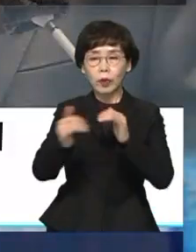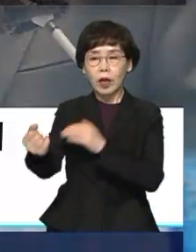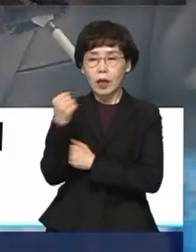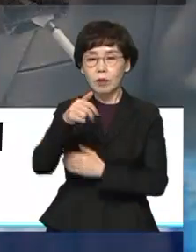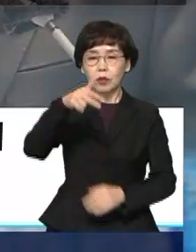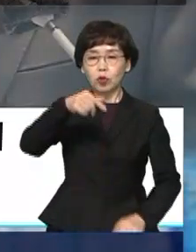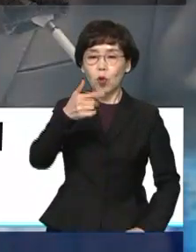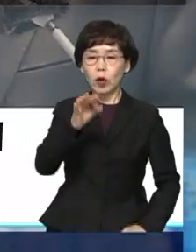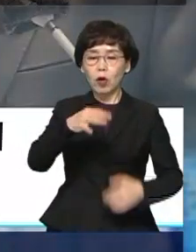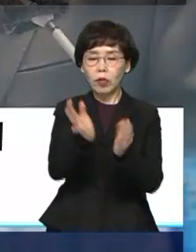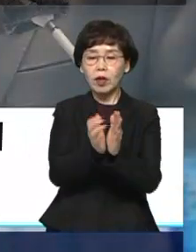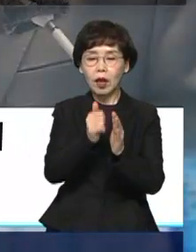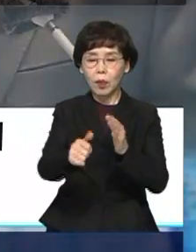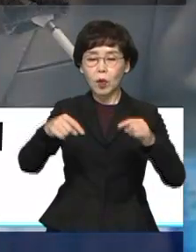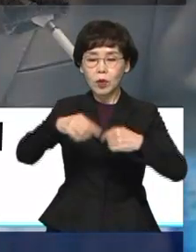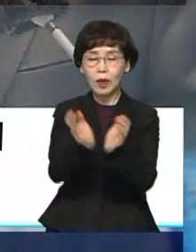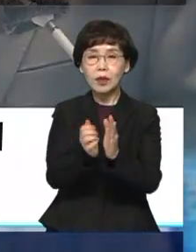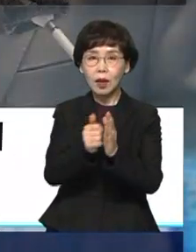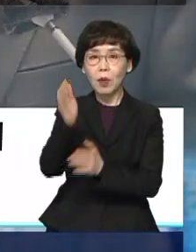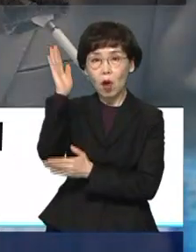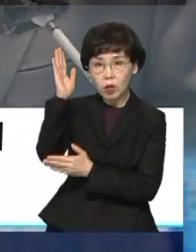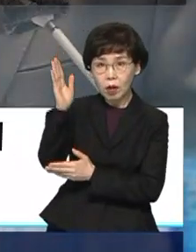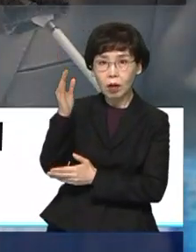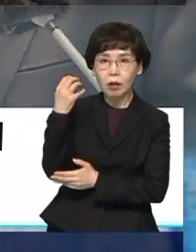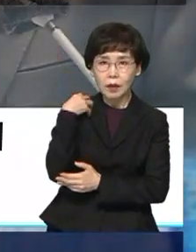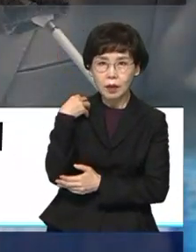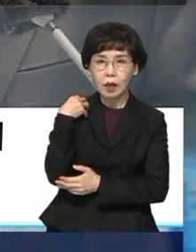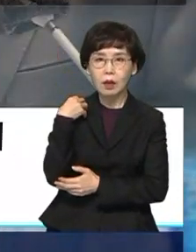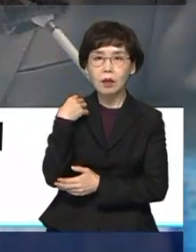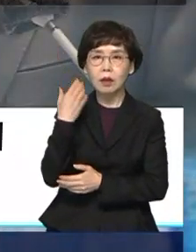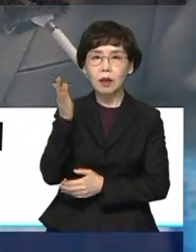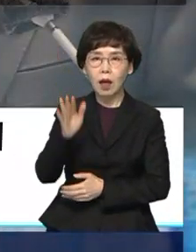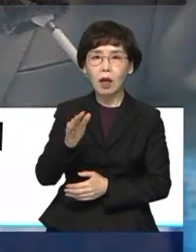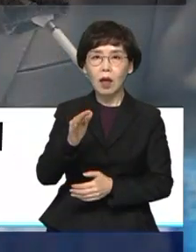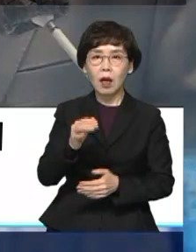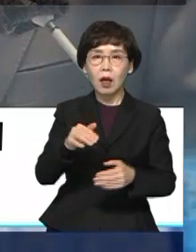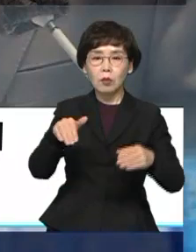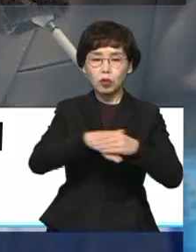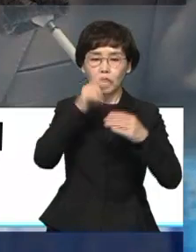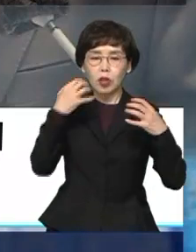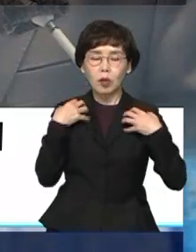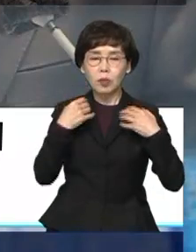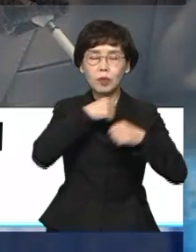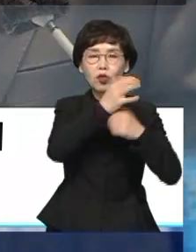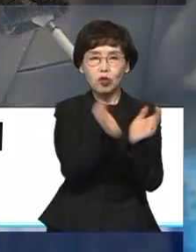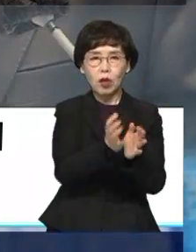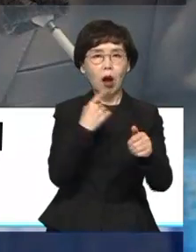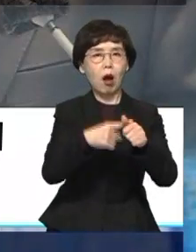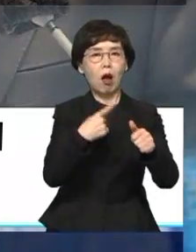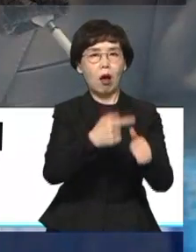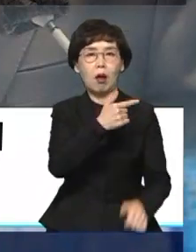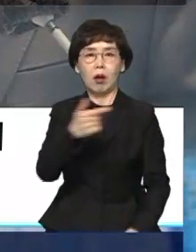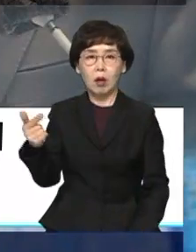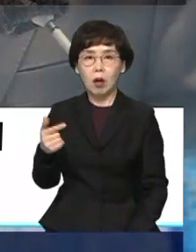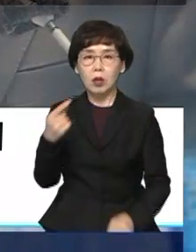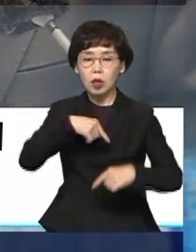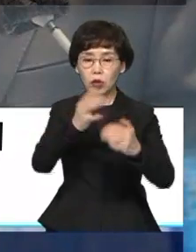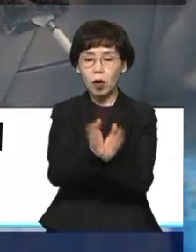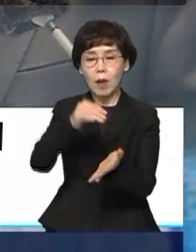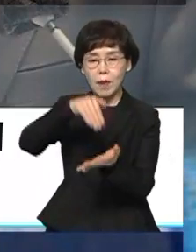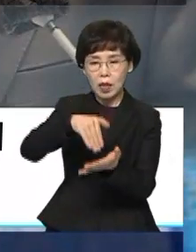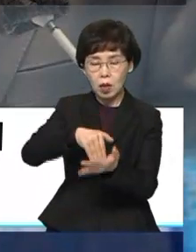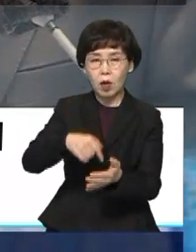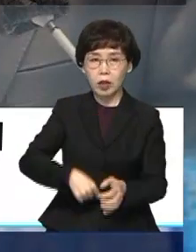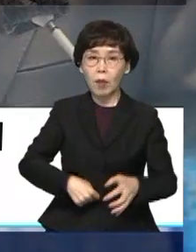국민의힘 주호영 원내대표가 교섭단체 대표연설에서 문재인 정부와 민주당을 강하게 비판했습니다. 또 정치권의 반성과